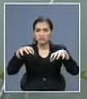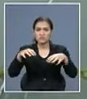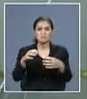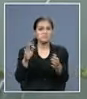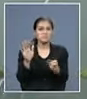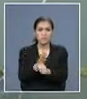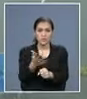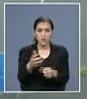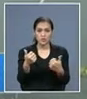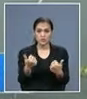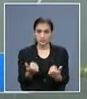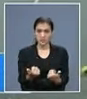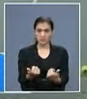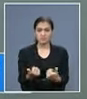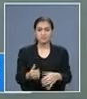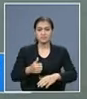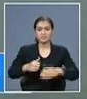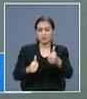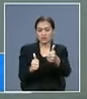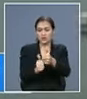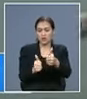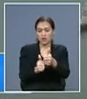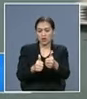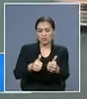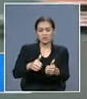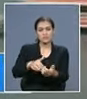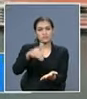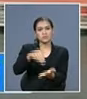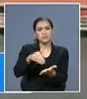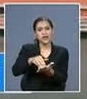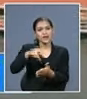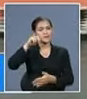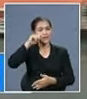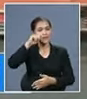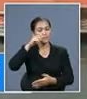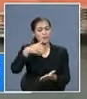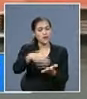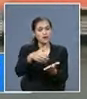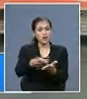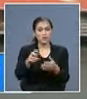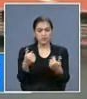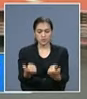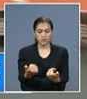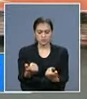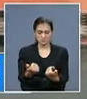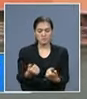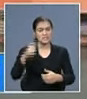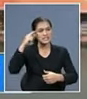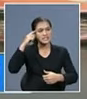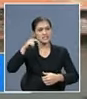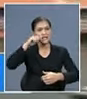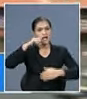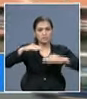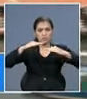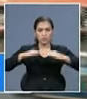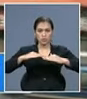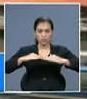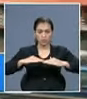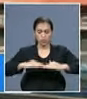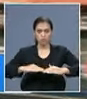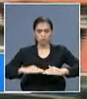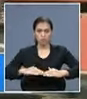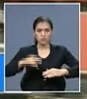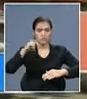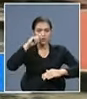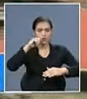คุณสุเทพน้อยไพโรจรองอธิบดีกรมชลประธานให้ข้อมูลนะครับว่ากรมชลประธานจำเป็นต้องลดปริมาณการปล่อยน้ำใน 4เขื่อนหลัก